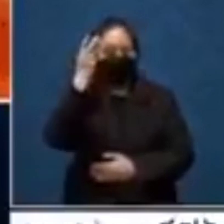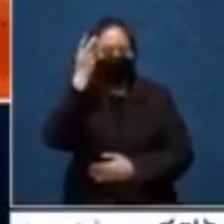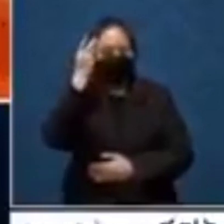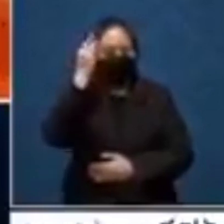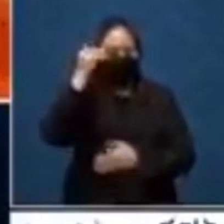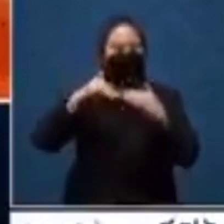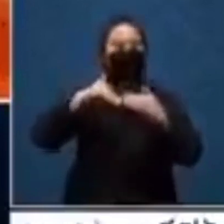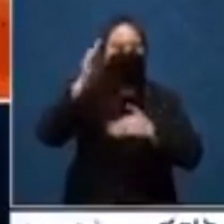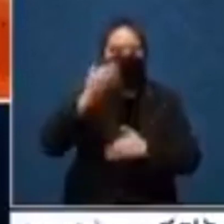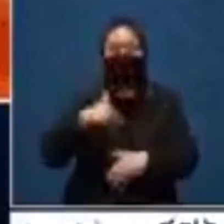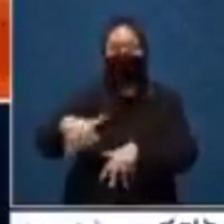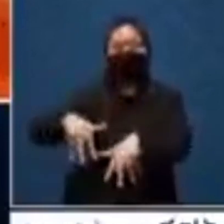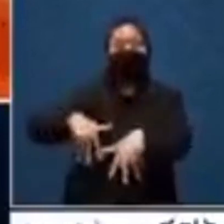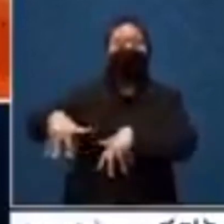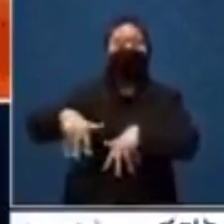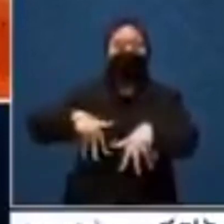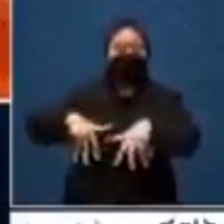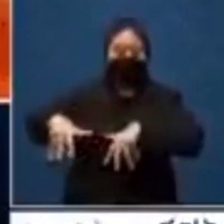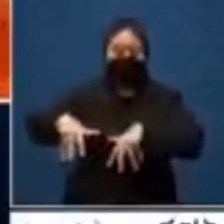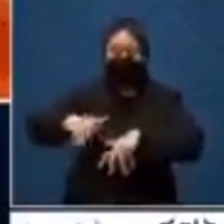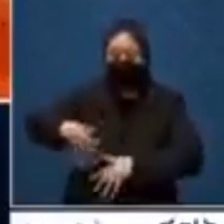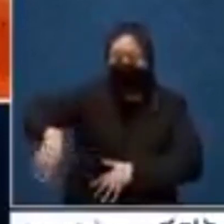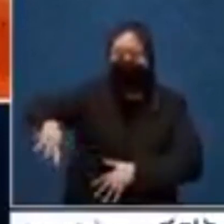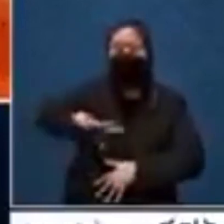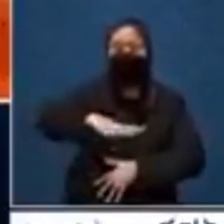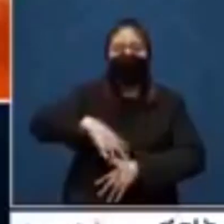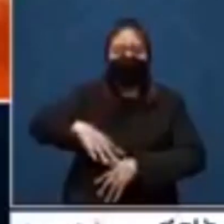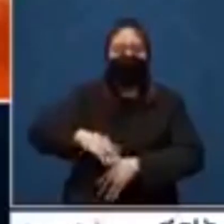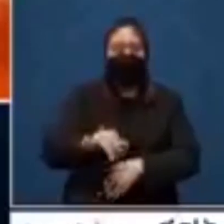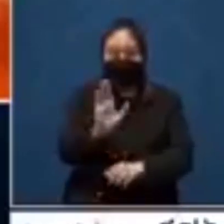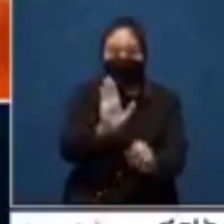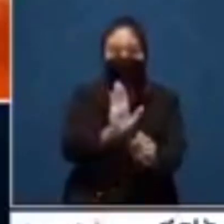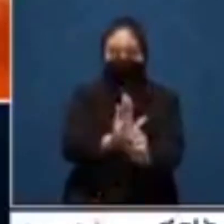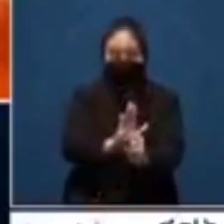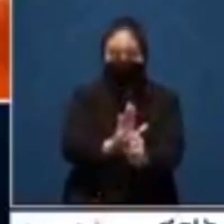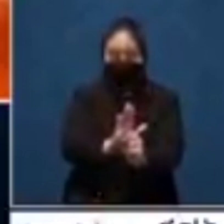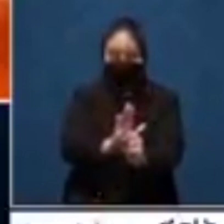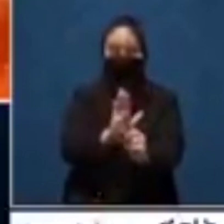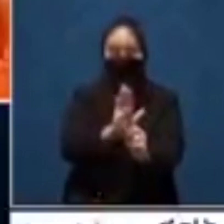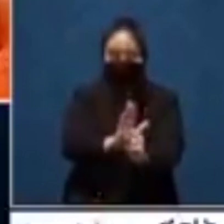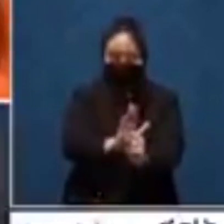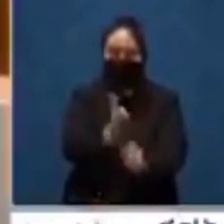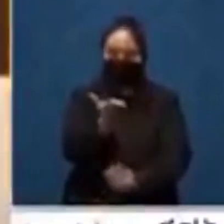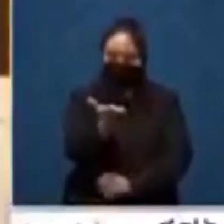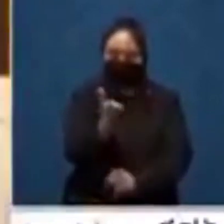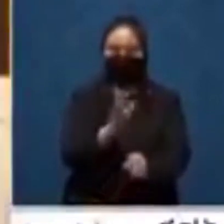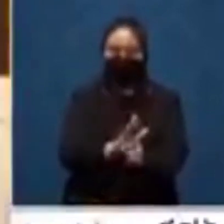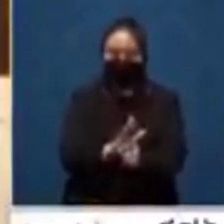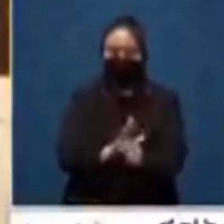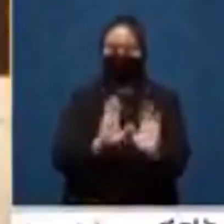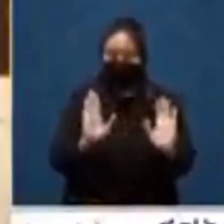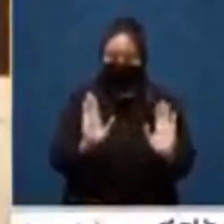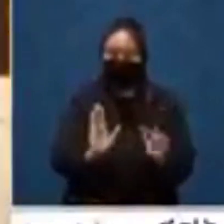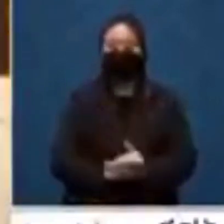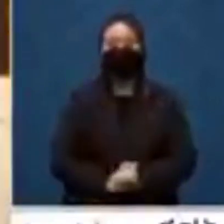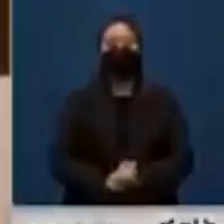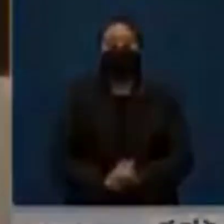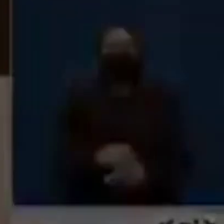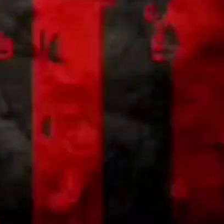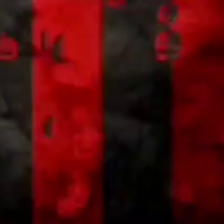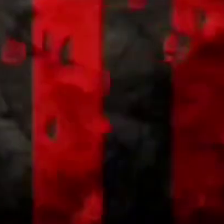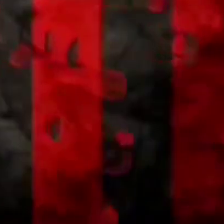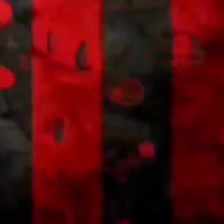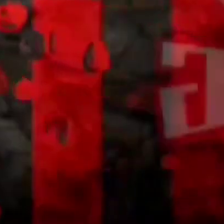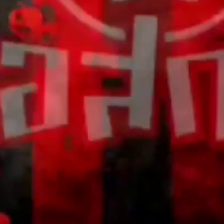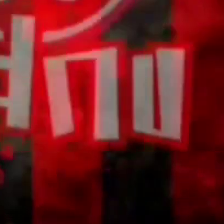อชาวบ้านร้านตลาดทุกตอกซอกซอย สับนะครับพอแล้วครับท่านอมรรัตน์ครับผมขอเถอะครับจบเถอะครับนั่งลงเถอะครับ